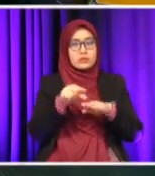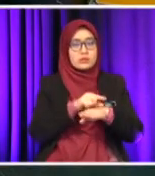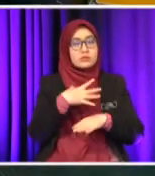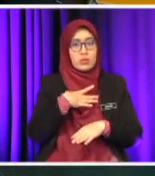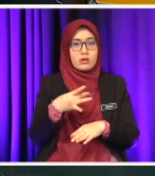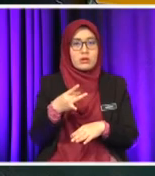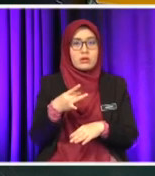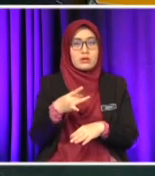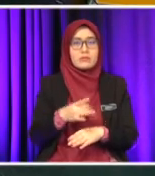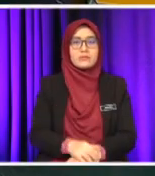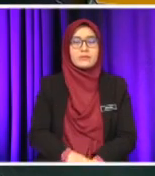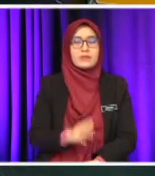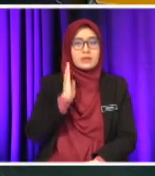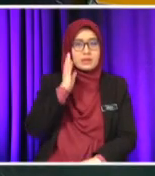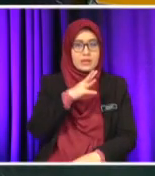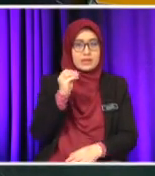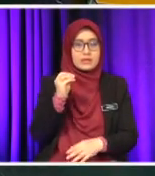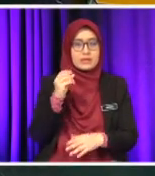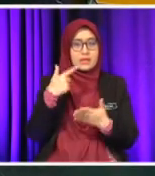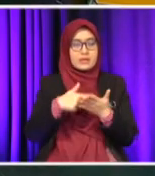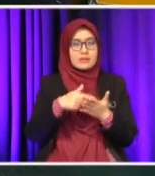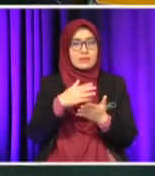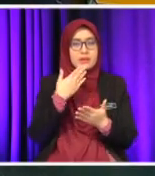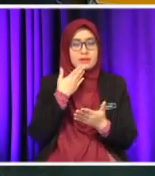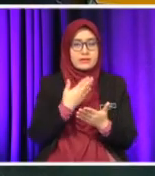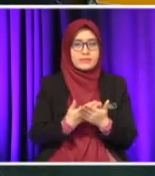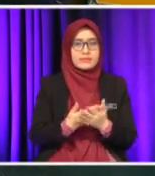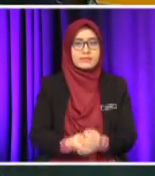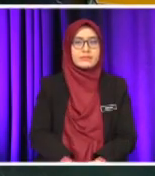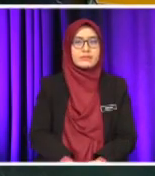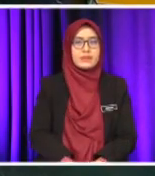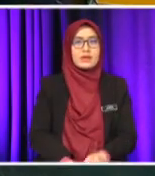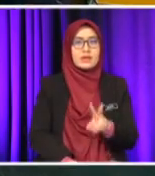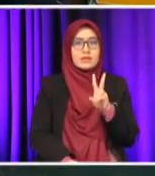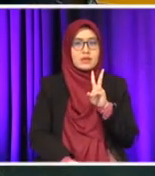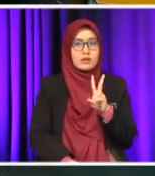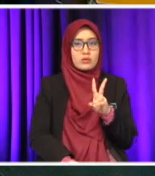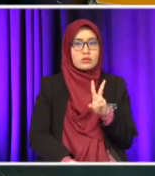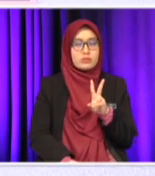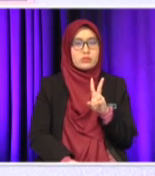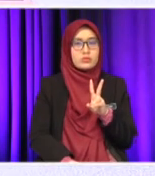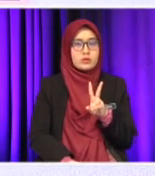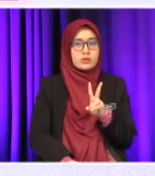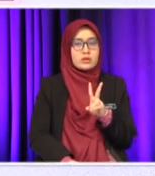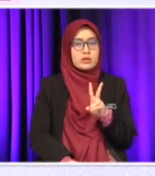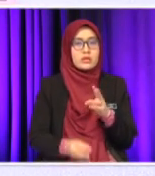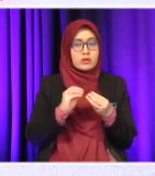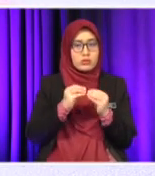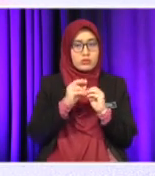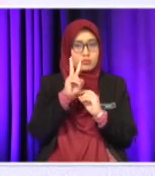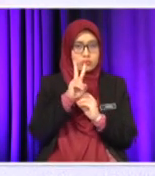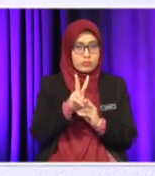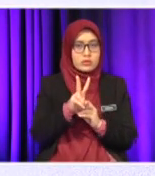tengok yang kedua itu kenapa kegiatan menyimpan produk di dalam gudang Nah di sini juga